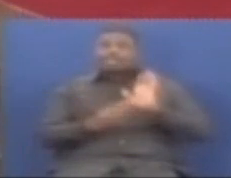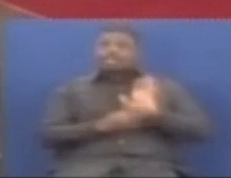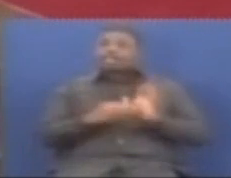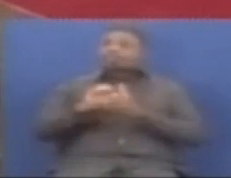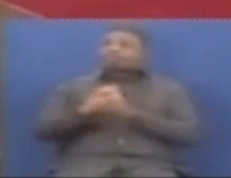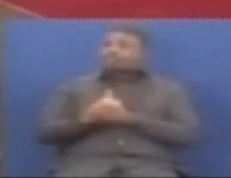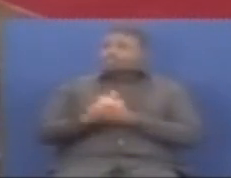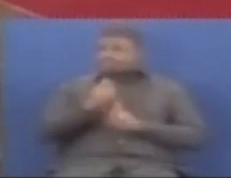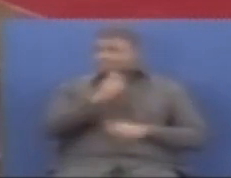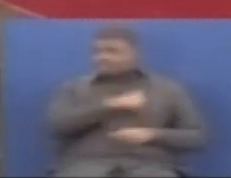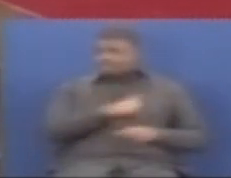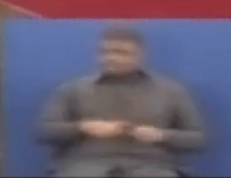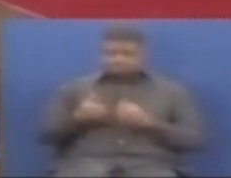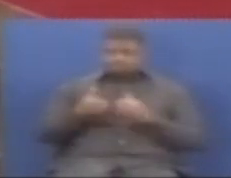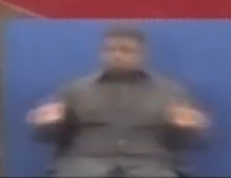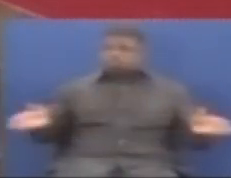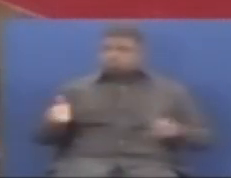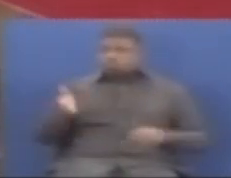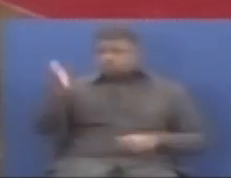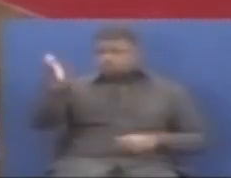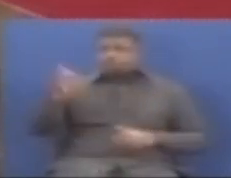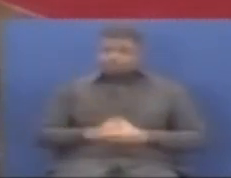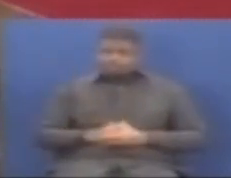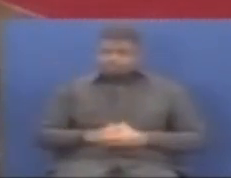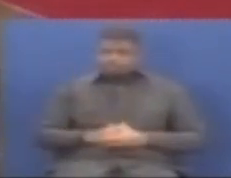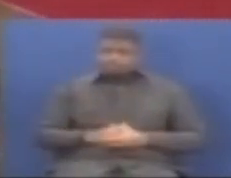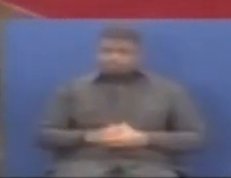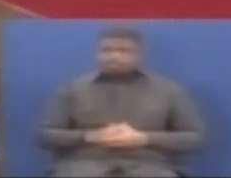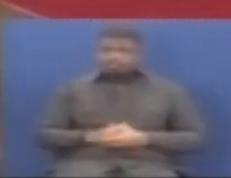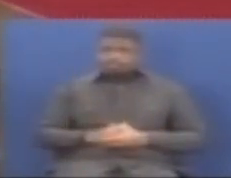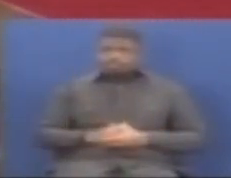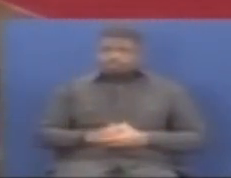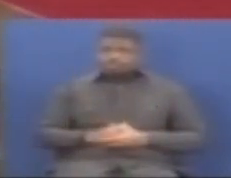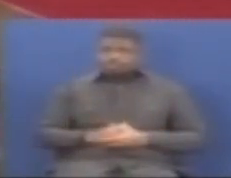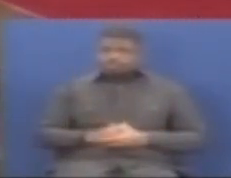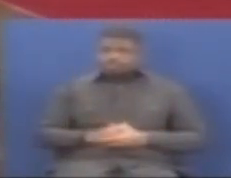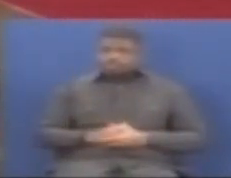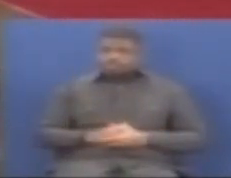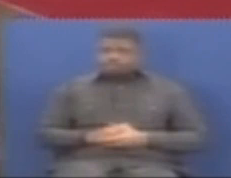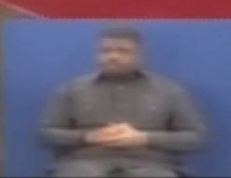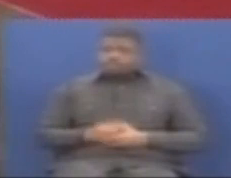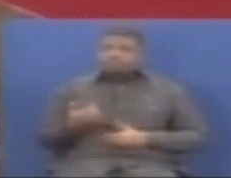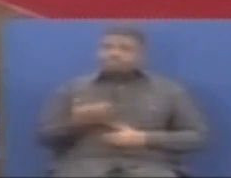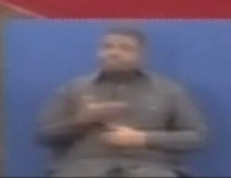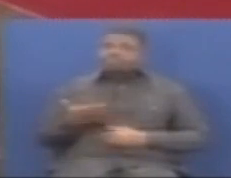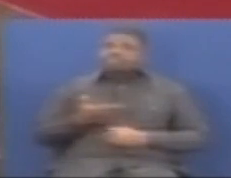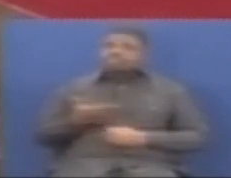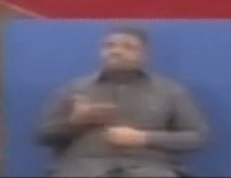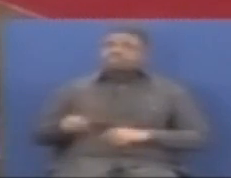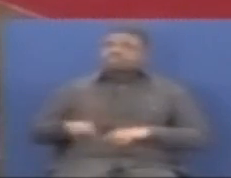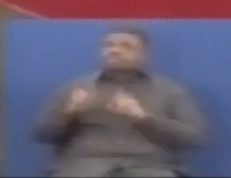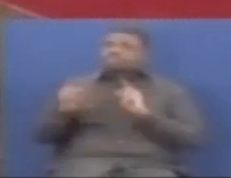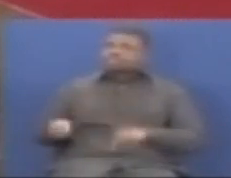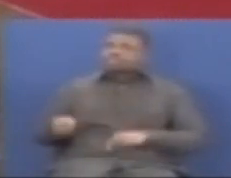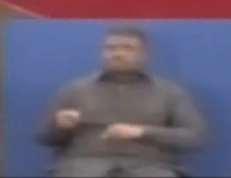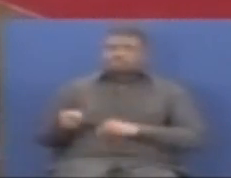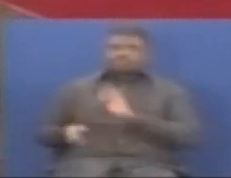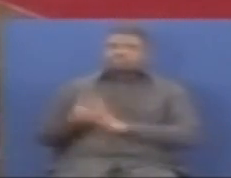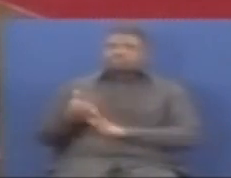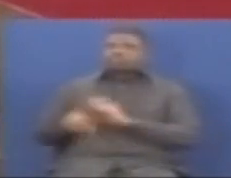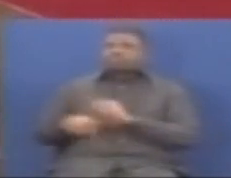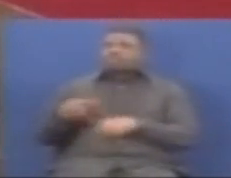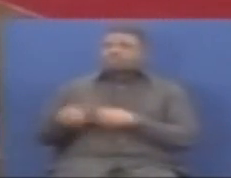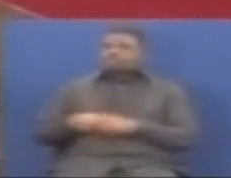Misri, Rwanda, Jamhuri ya Kidemokrasia ya Kongo, Zambia, Burundi na visiwa vya Komoro. Aidha,